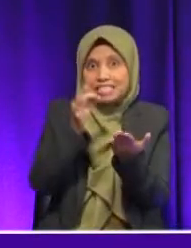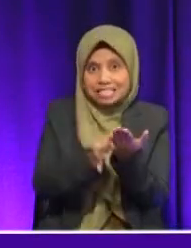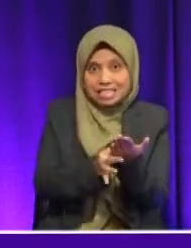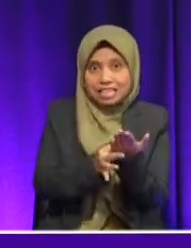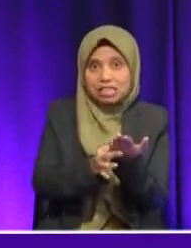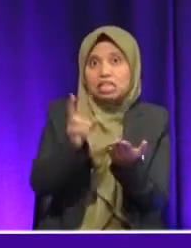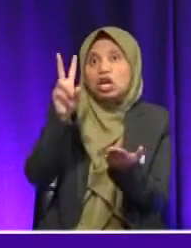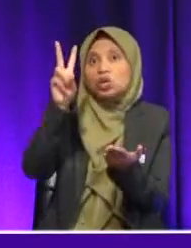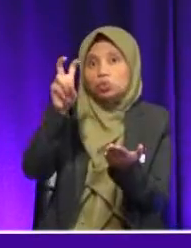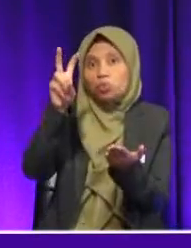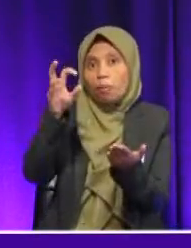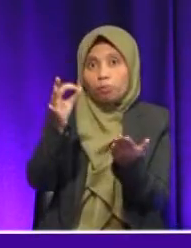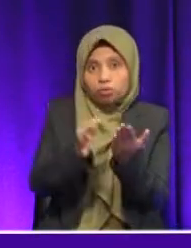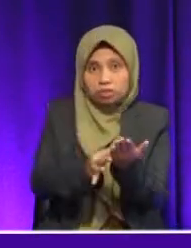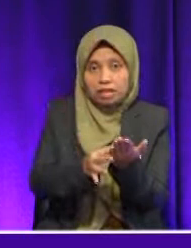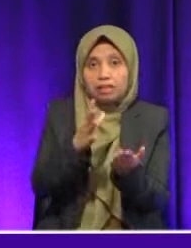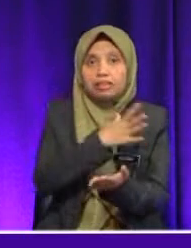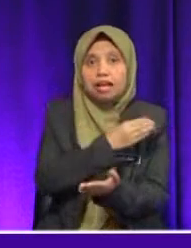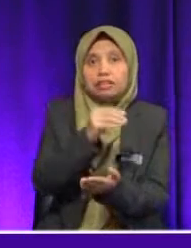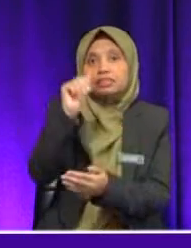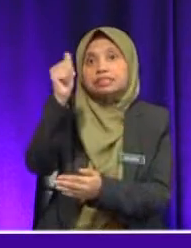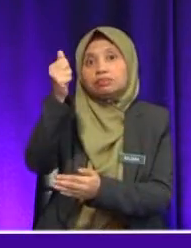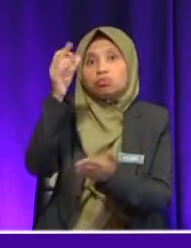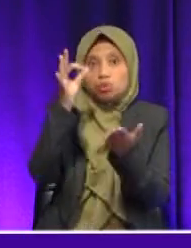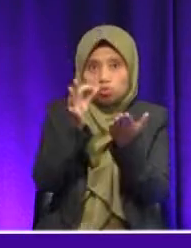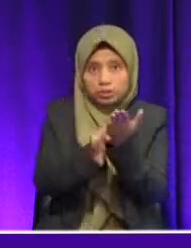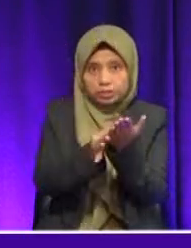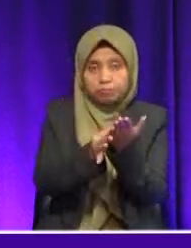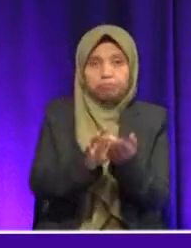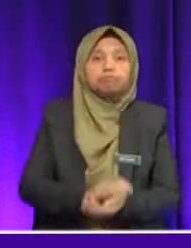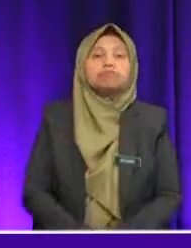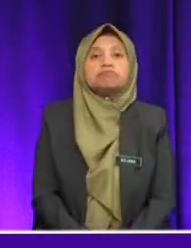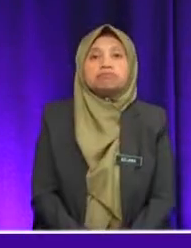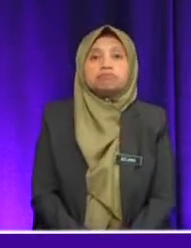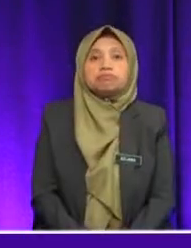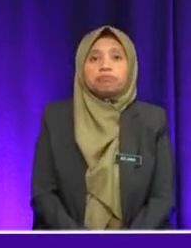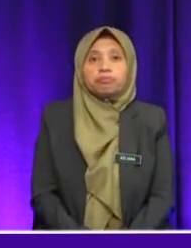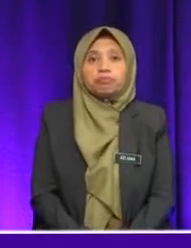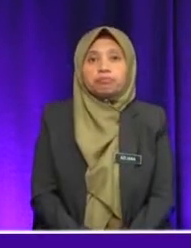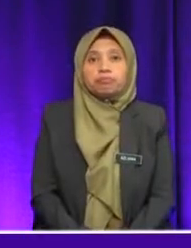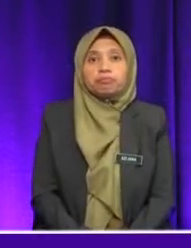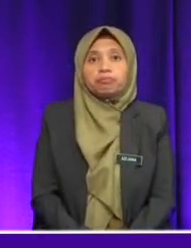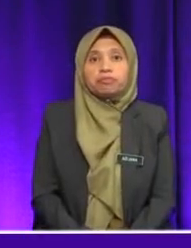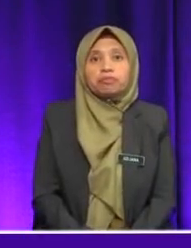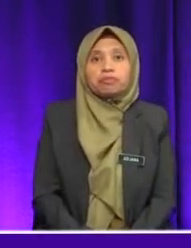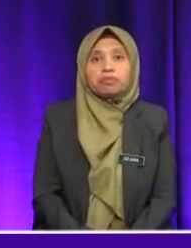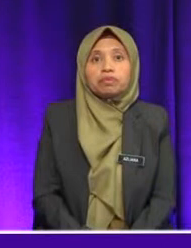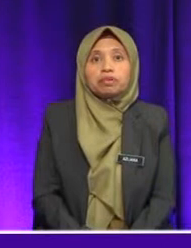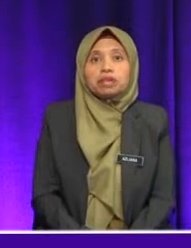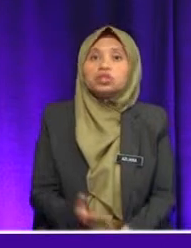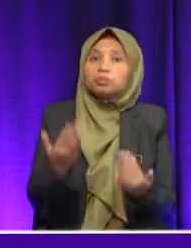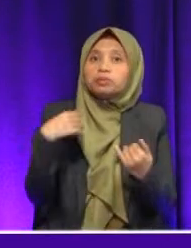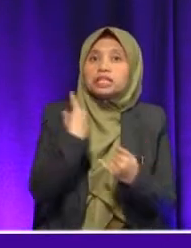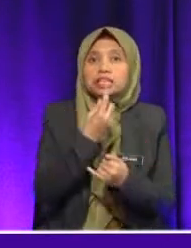20-sin dan 10.sin Gwe Saya teruskan pilihan sego CEO QM gitu